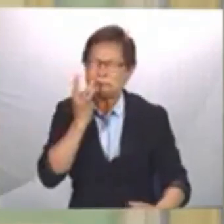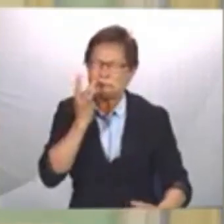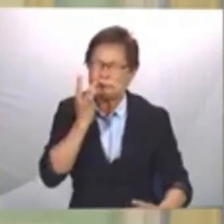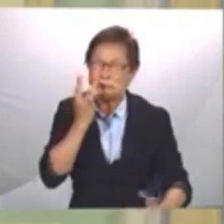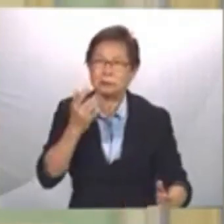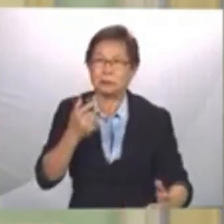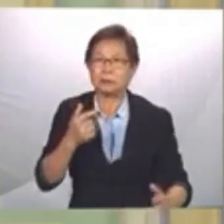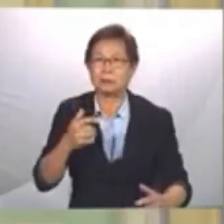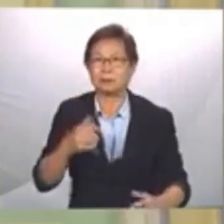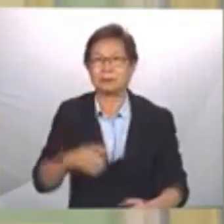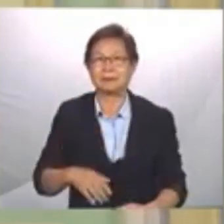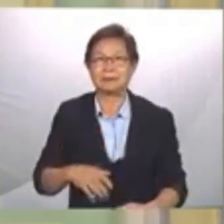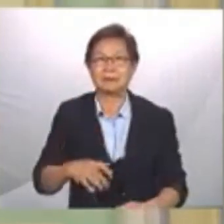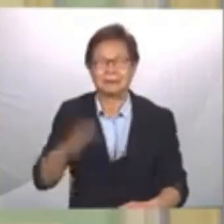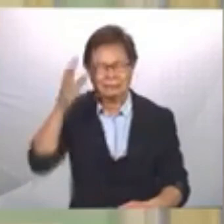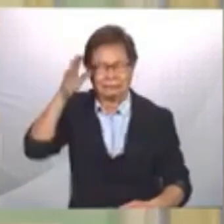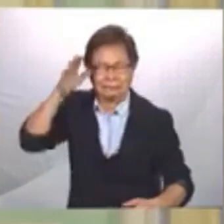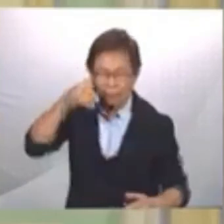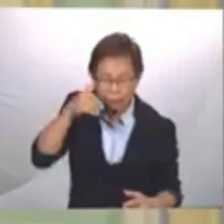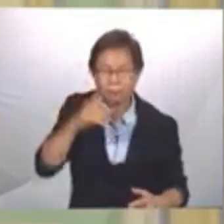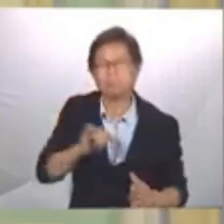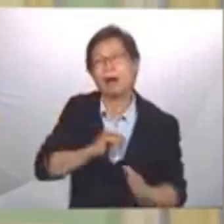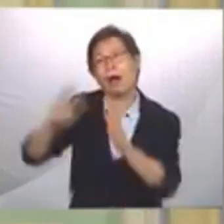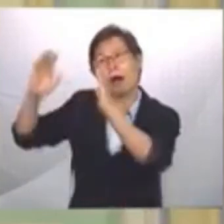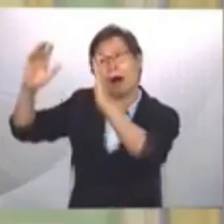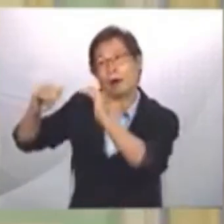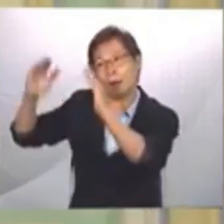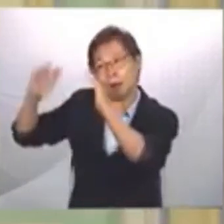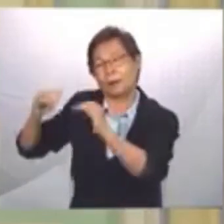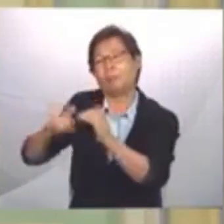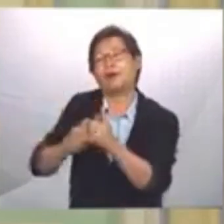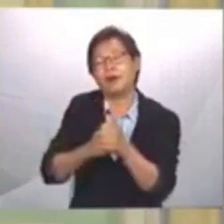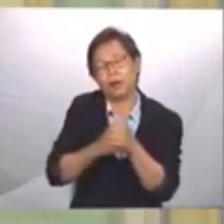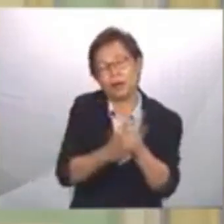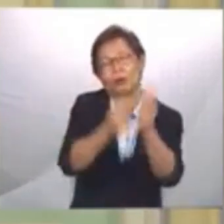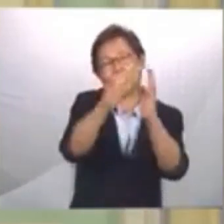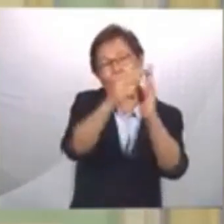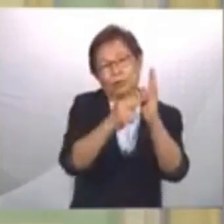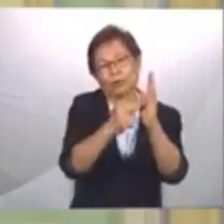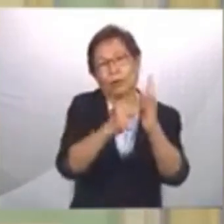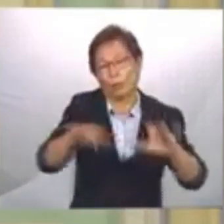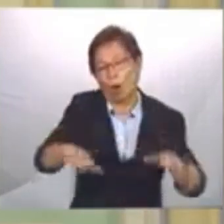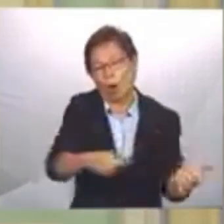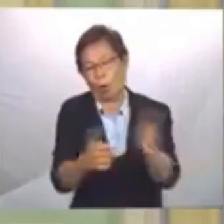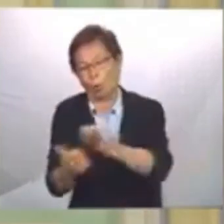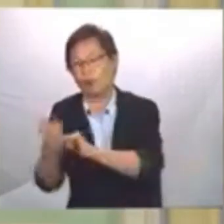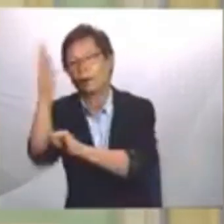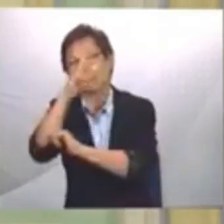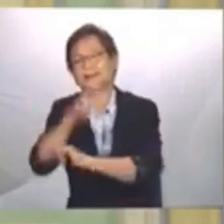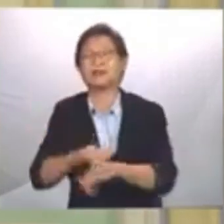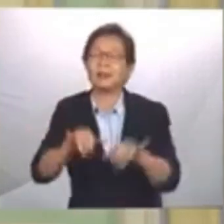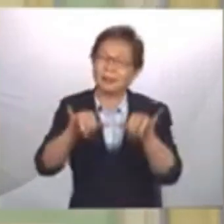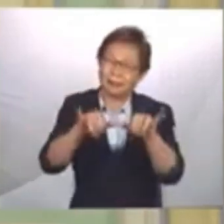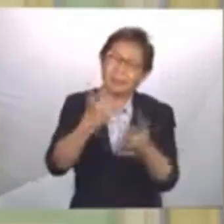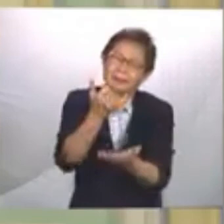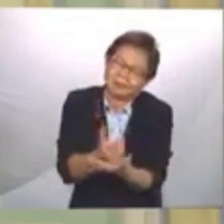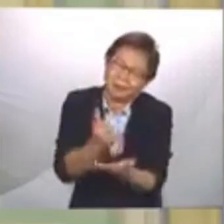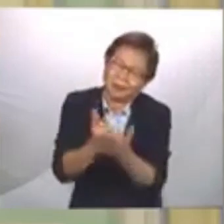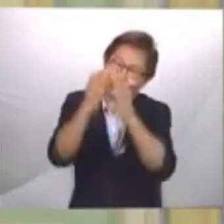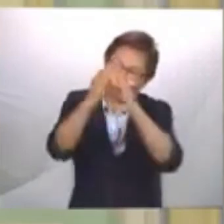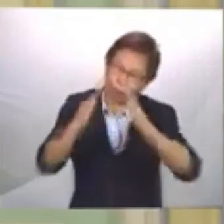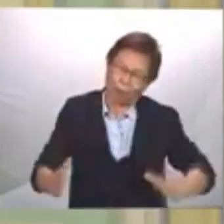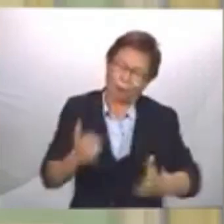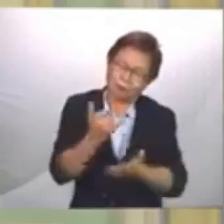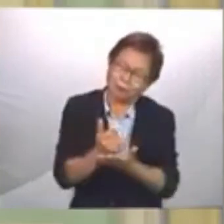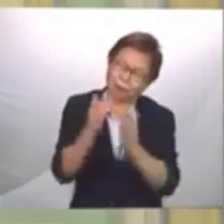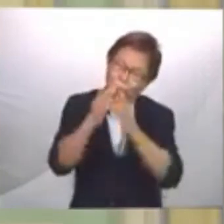saya harap patuhlah kepada peraturan yang dibuat oleh kerajaan, tinggal di rumah